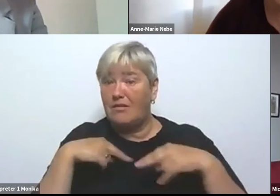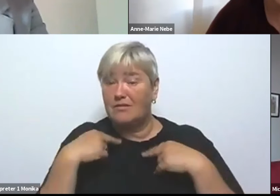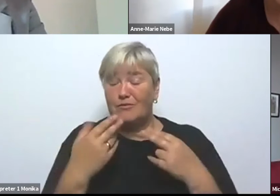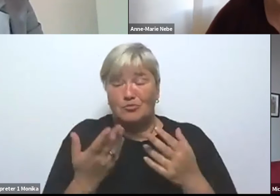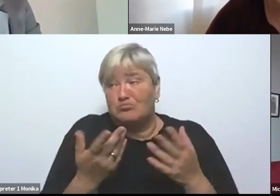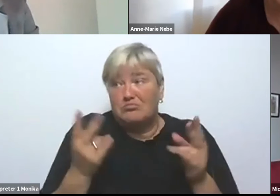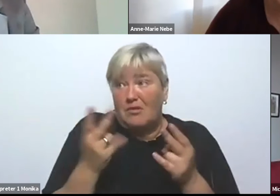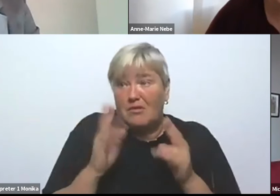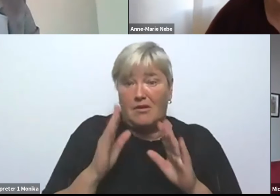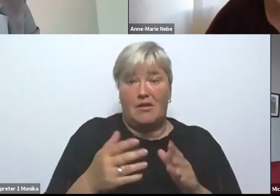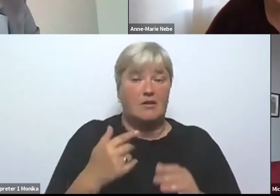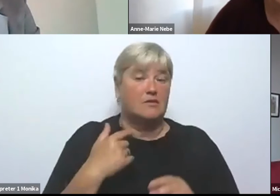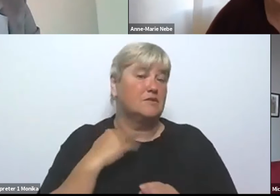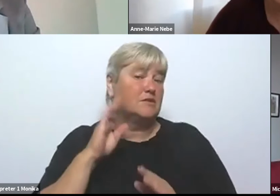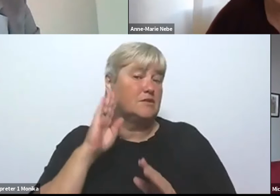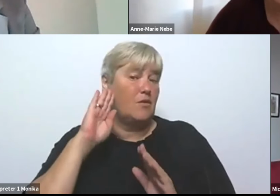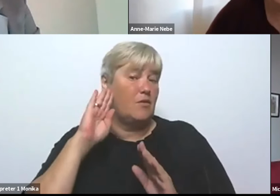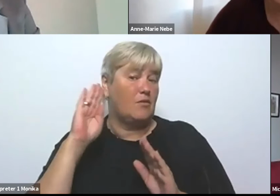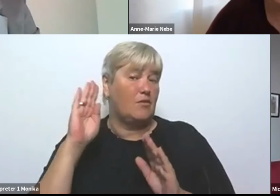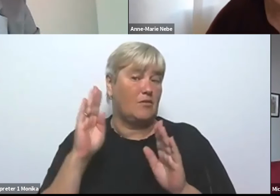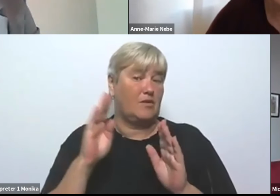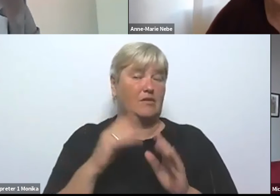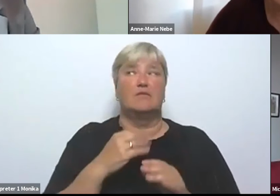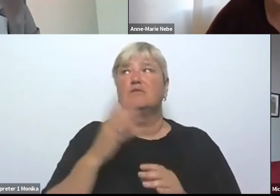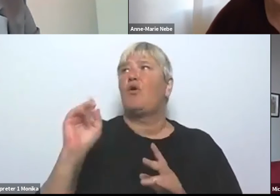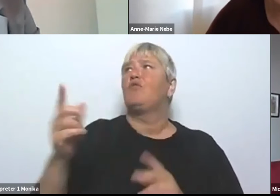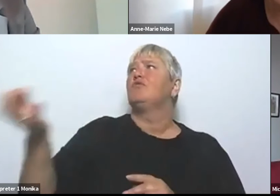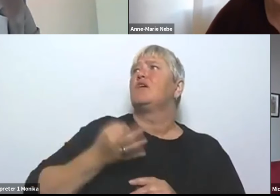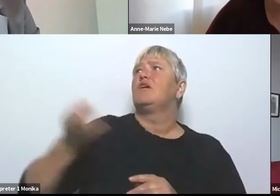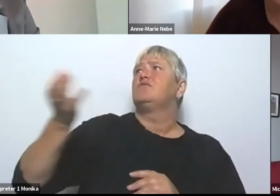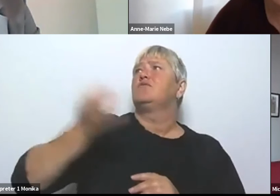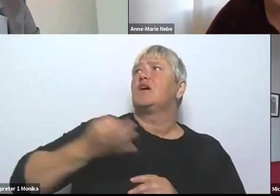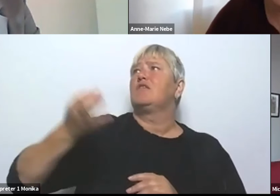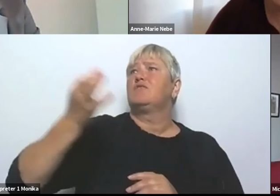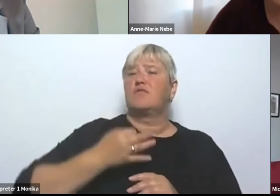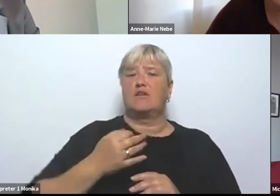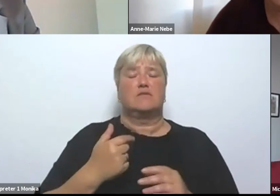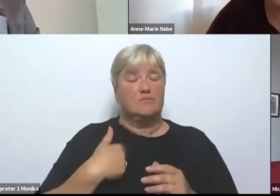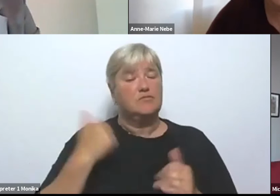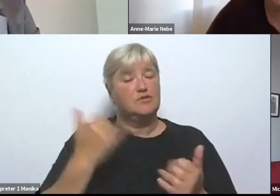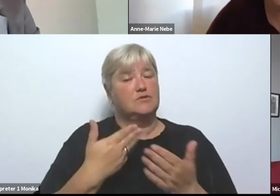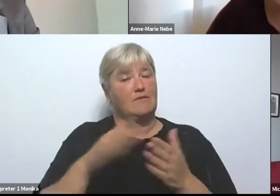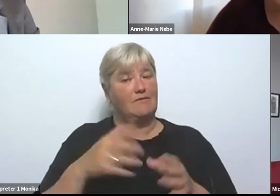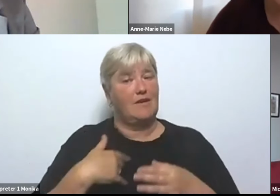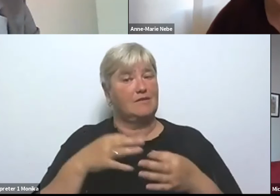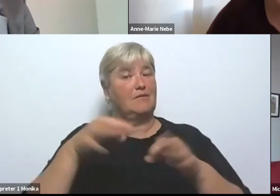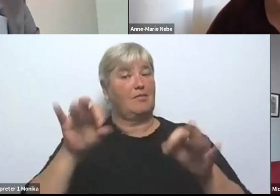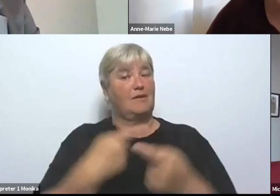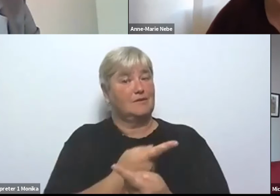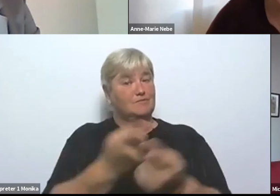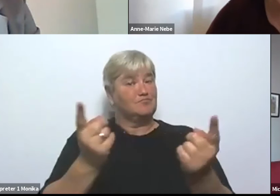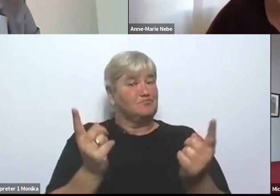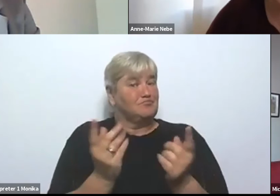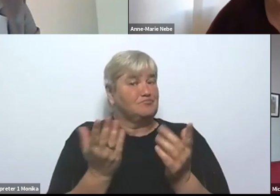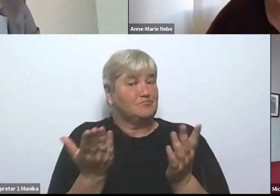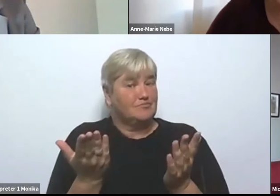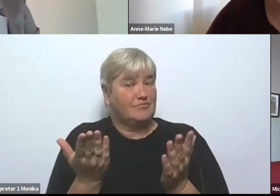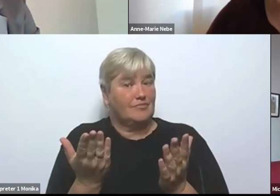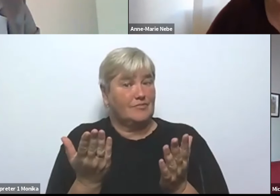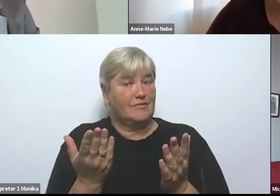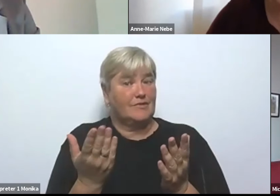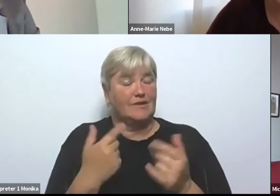Aber ich höre die Frage nur zu oft und ich gebe einfach die Frage weiter, weil ich mir selbst sehr, sehr schwer tue, eine solche